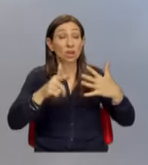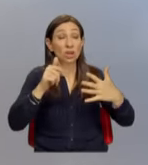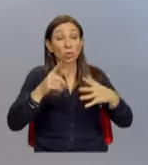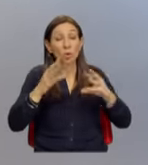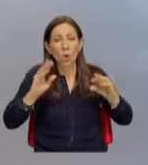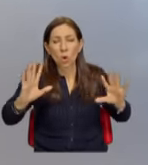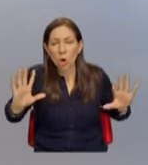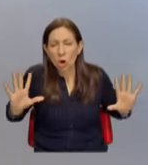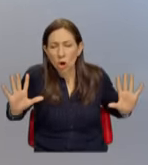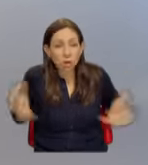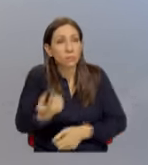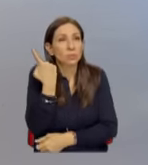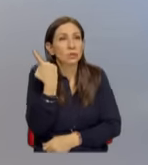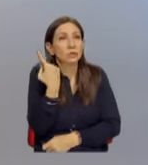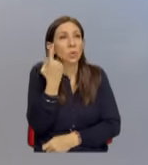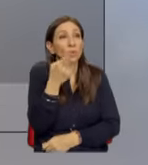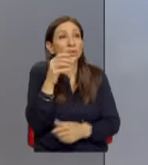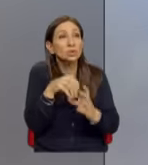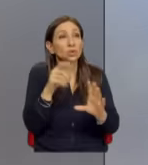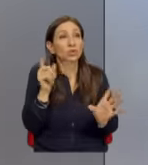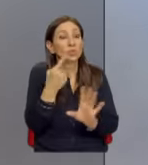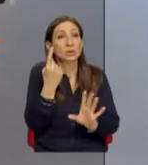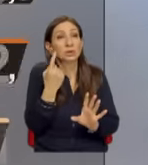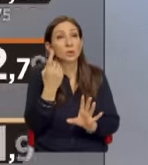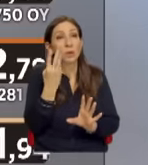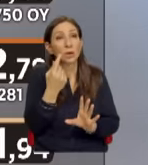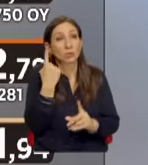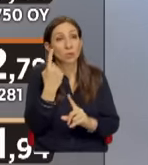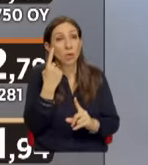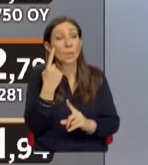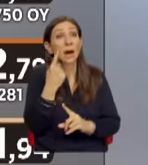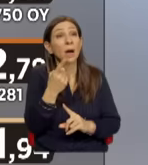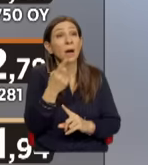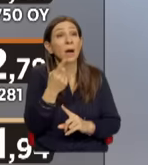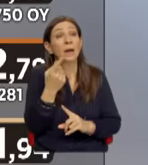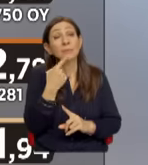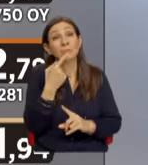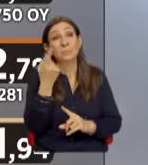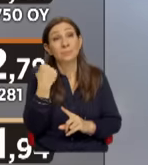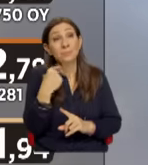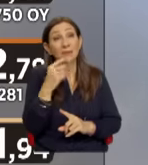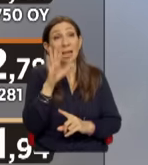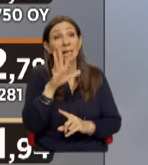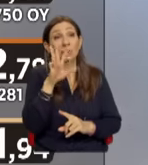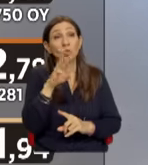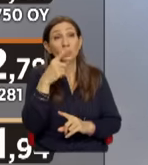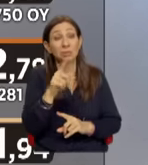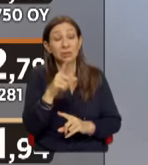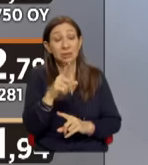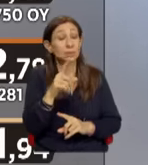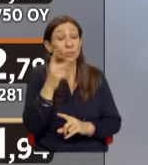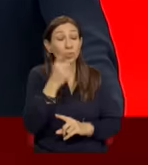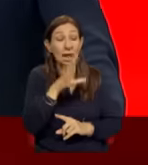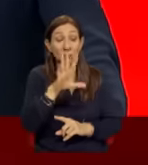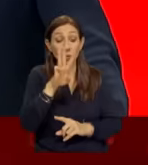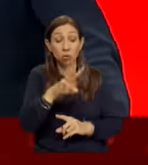çok acayip bir sürpriz bu. Yani evet. Orası için büyük bir sürpriz olarak değerlendiriliyor. Bak geçen seçimde 53 bin, %53 oy